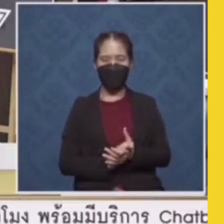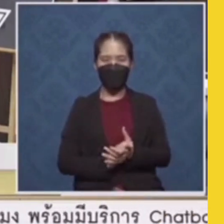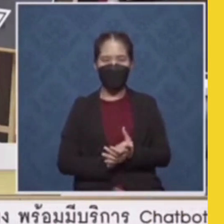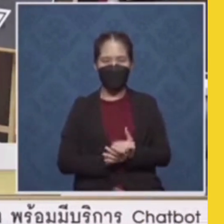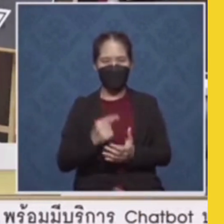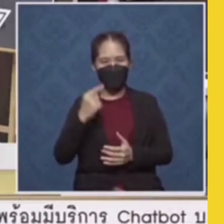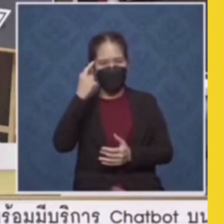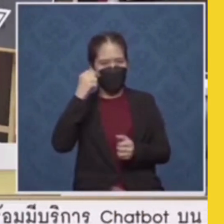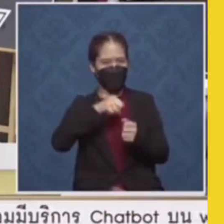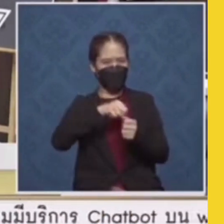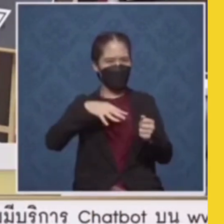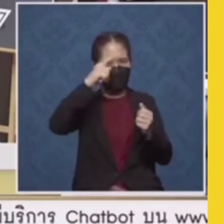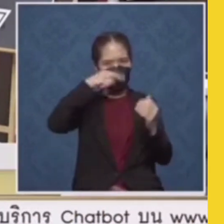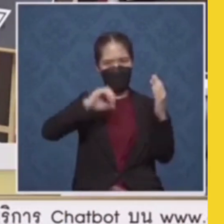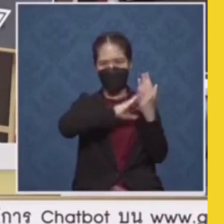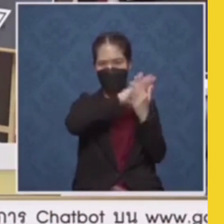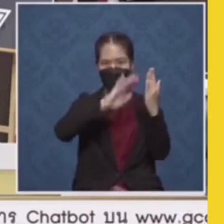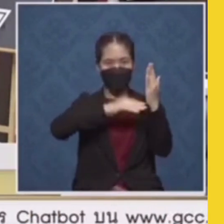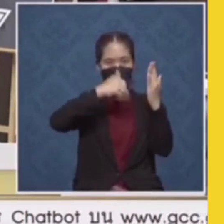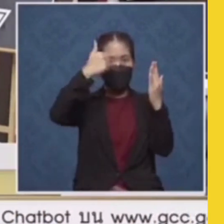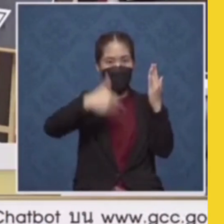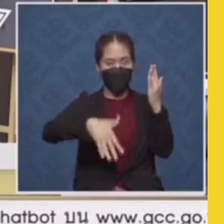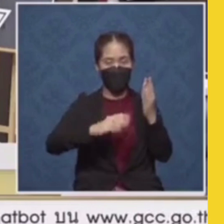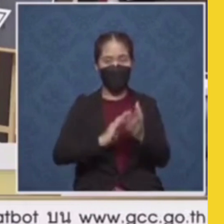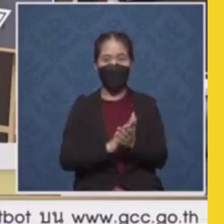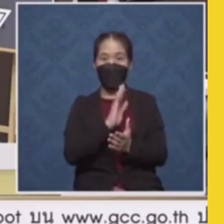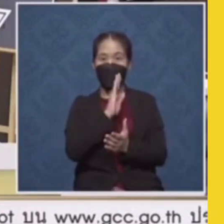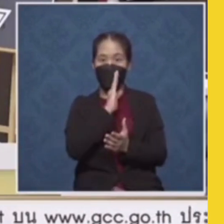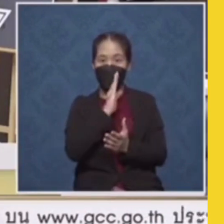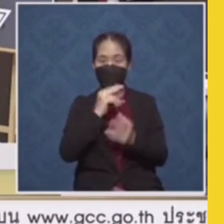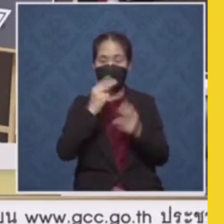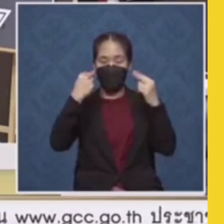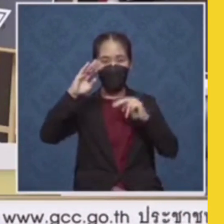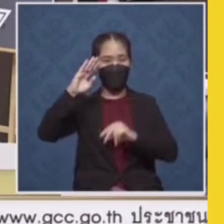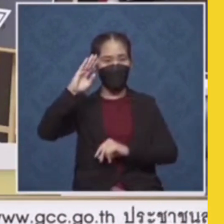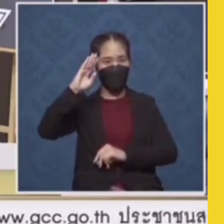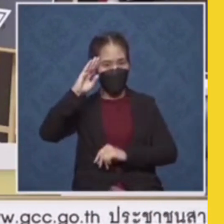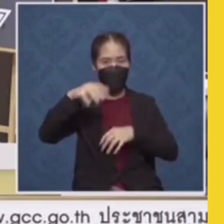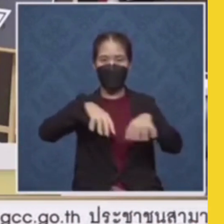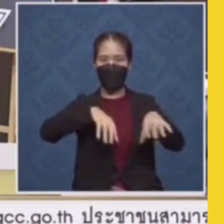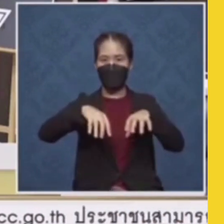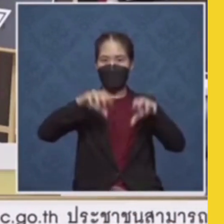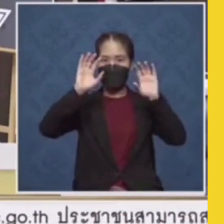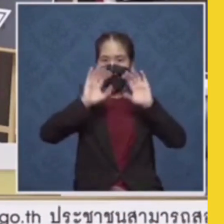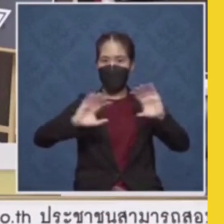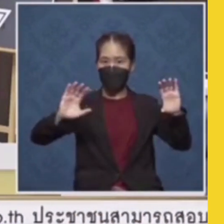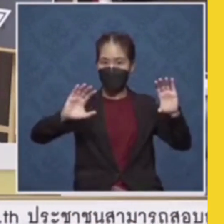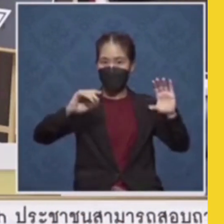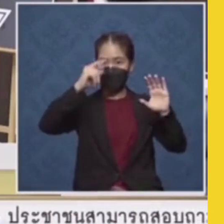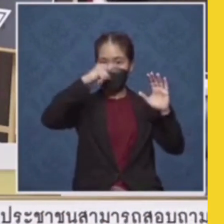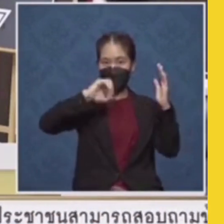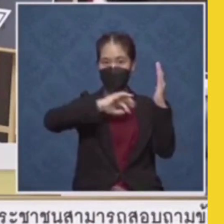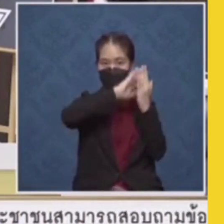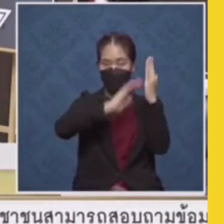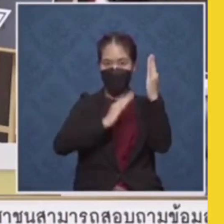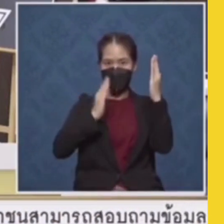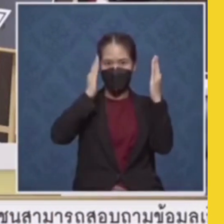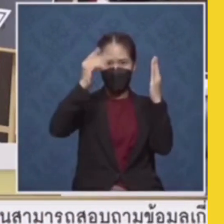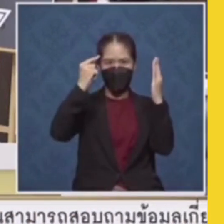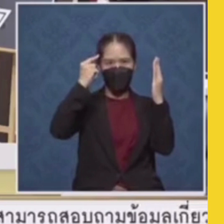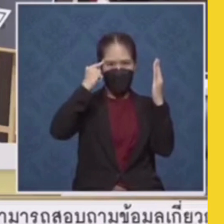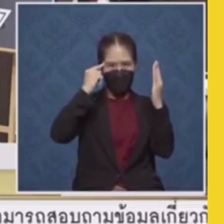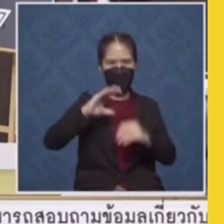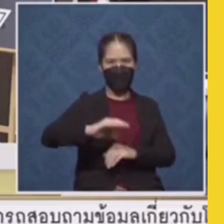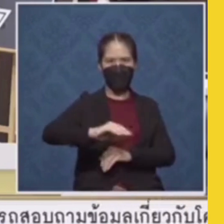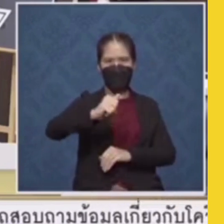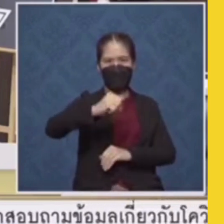จะเป็ผู้นประเทศได้อต่ไปและหากผเอกประยุจารณชาบริหารรชการแ่นดนต่อไปจะทำให้บ้านเมืองรายคามสงบสุก